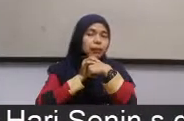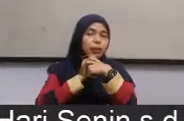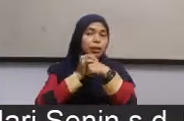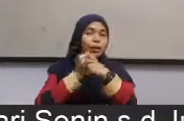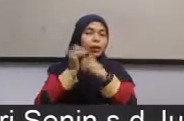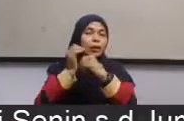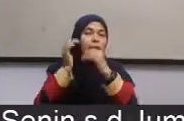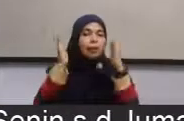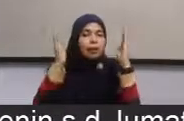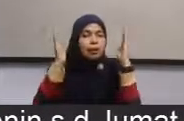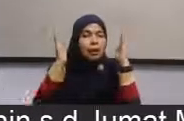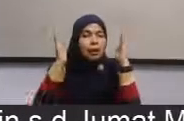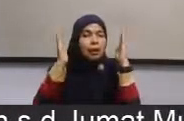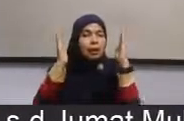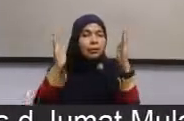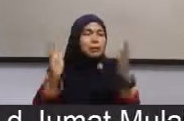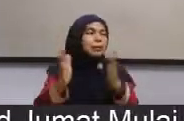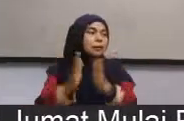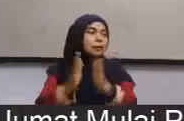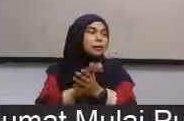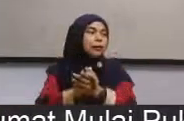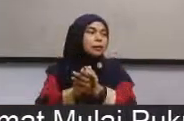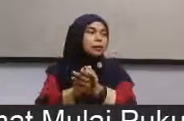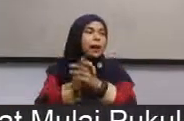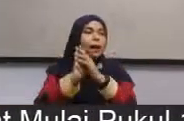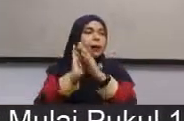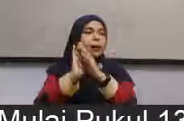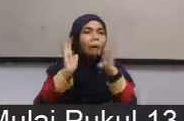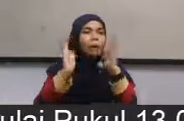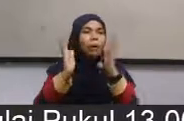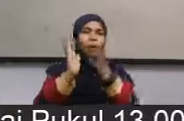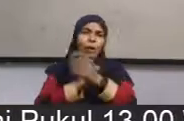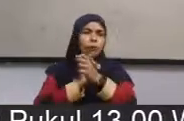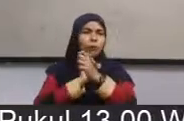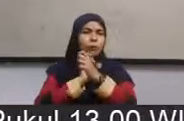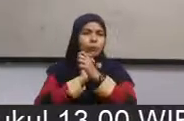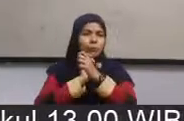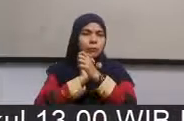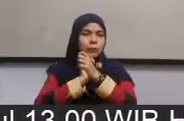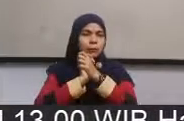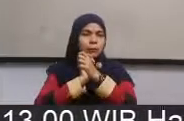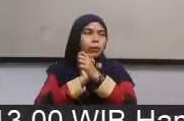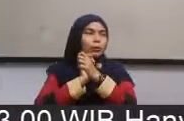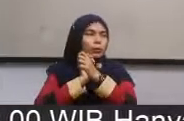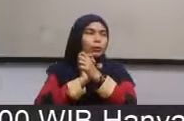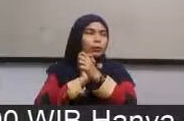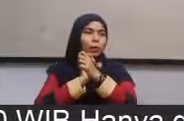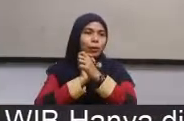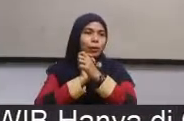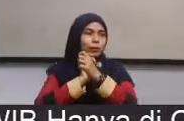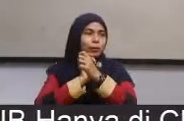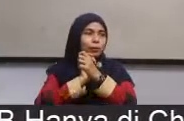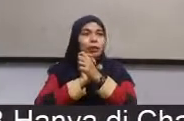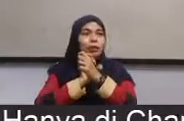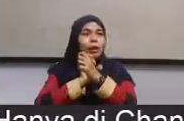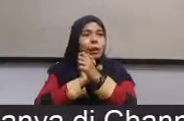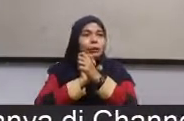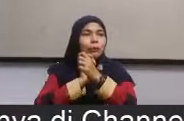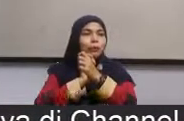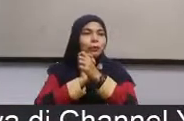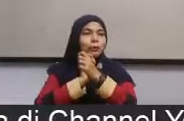seperti apa orientasinya harus ke masa depan Jangan apa-apa Bu Nenden juga nanti